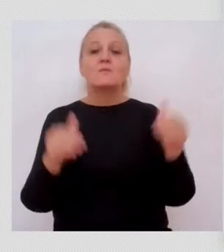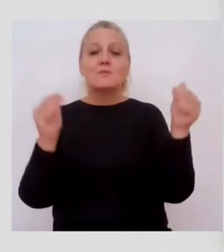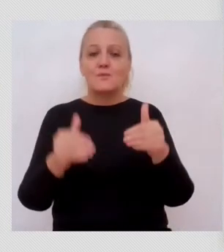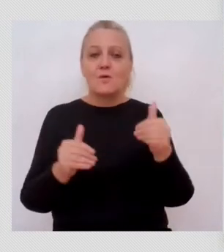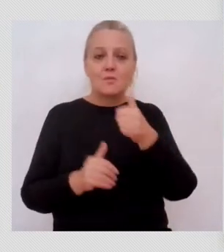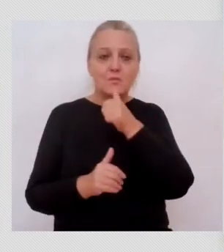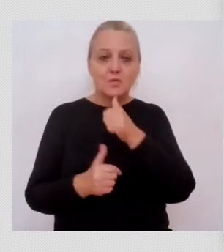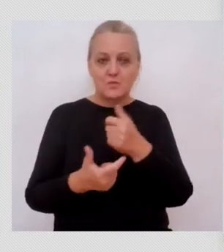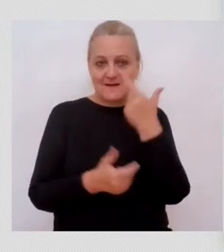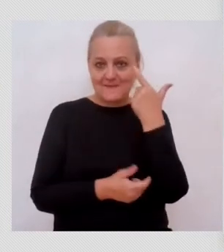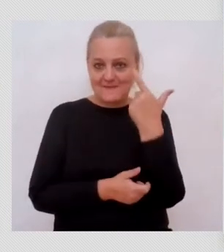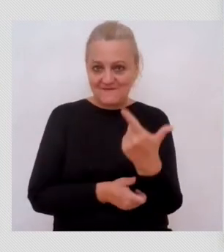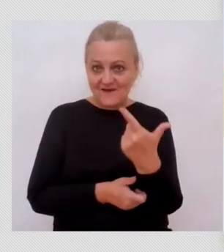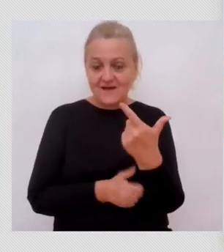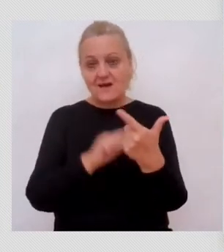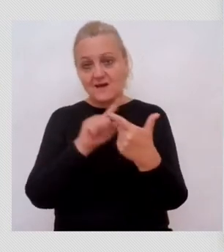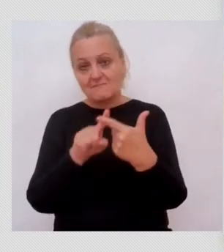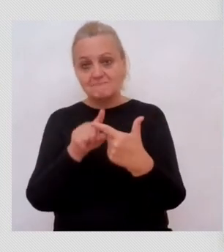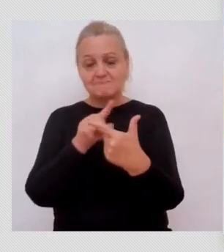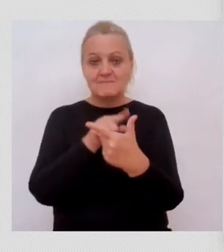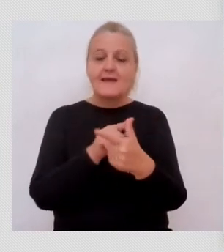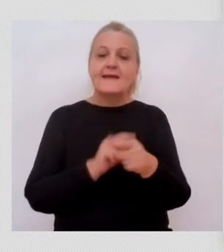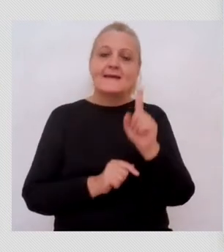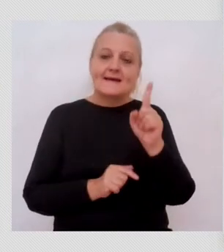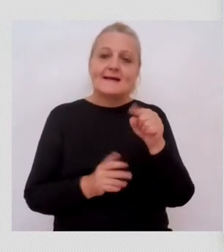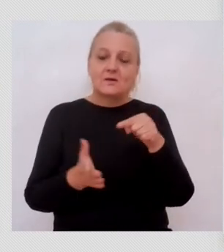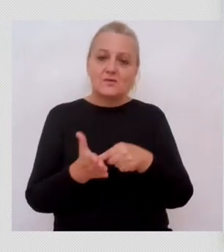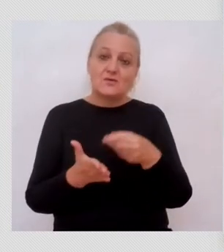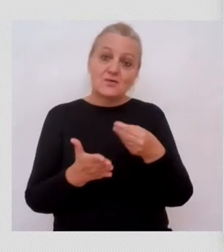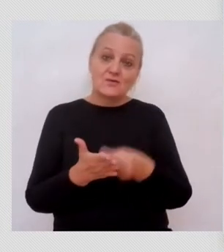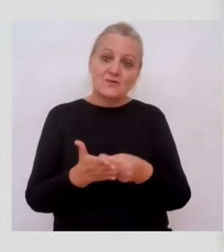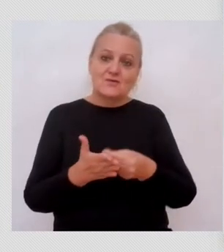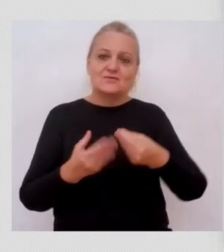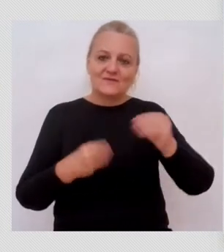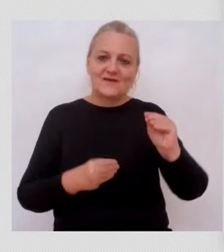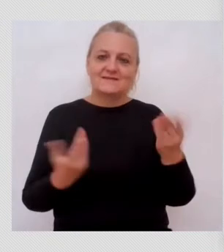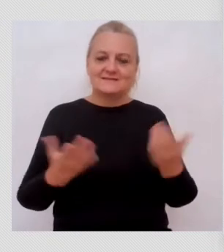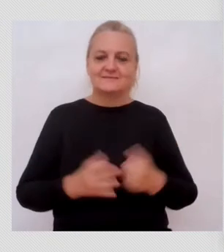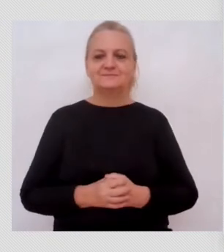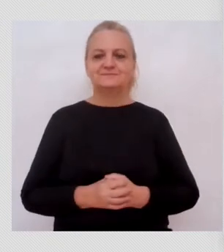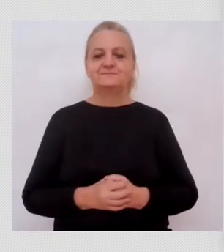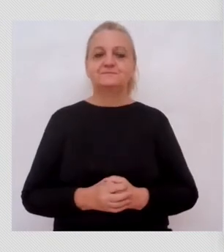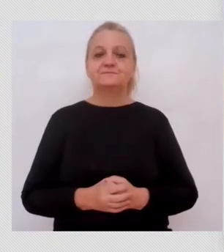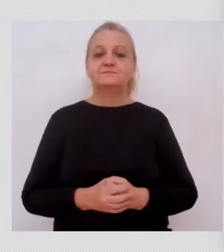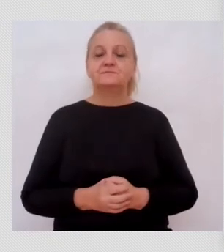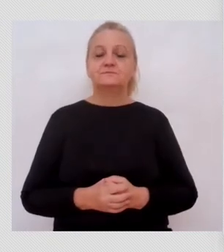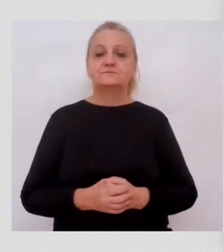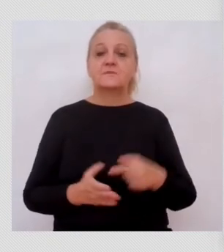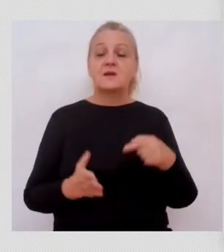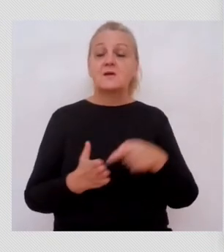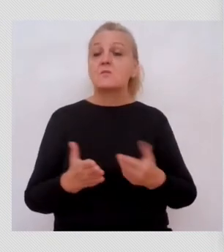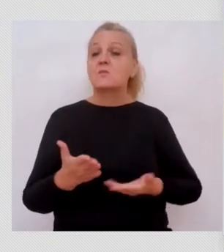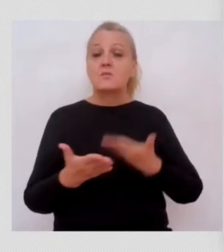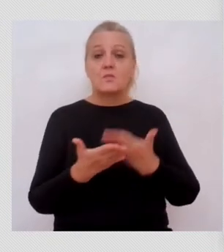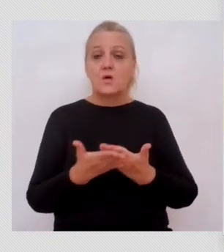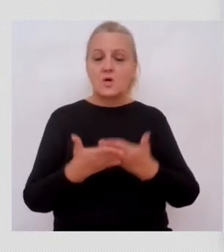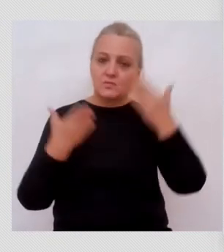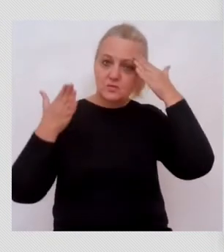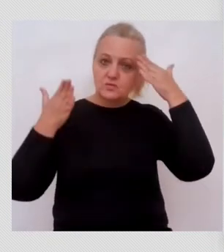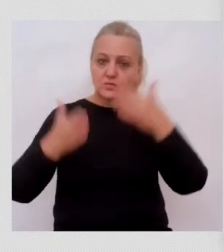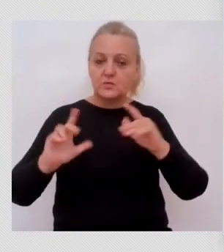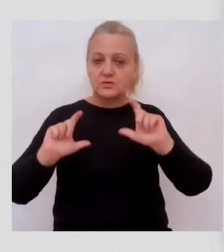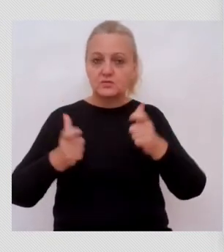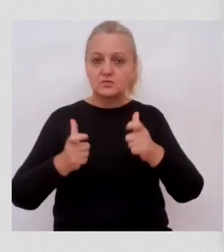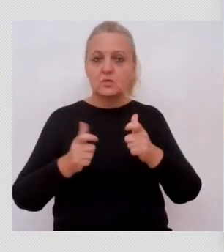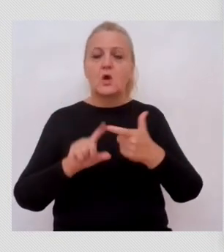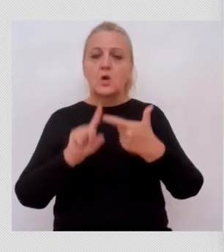jedno i drugie, z tym, że tutaj koszty są dużo większe. Na czym proponuje się skupić, gdyby wybrać ten